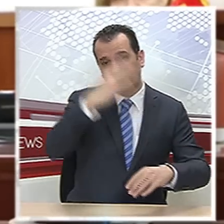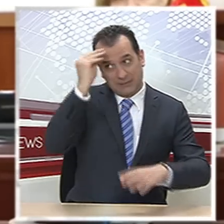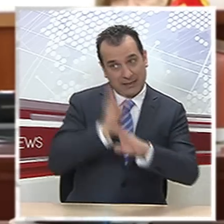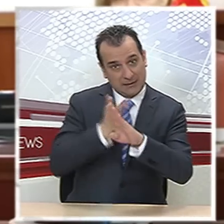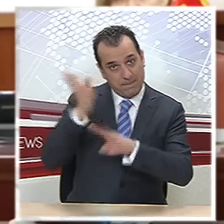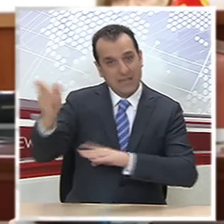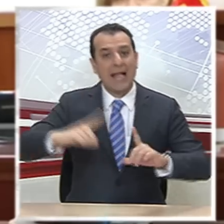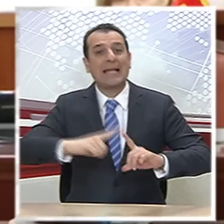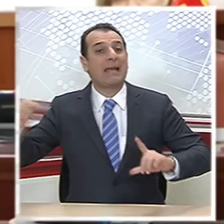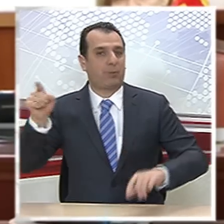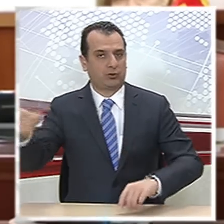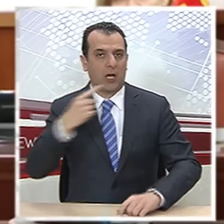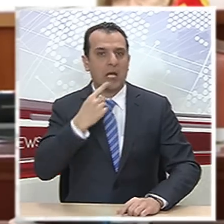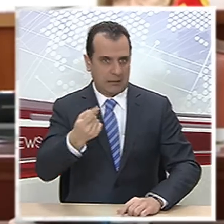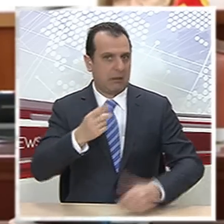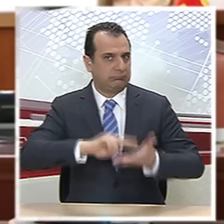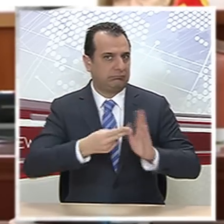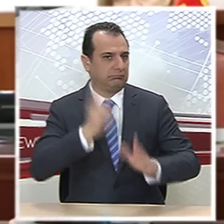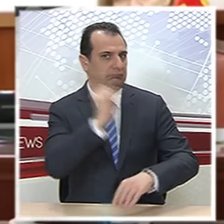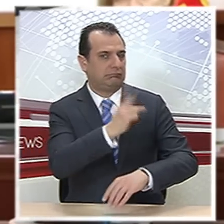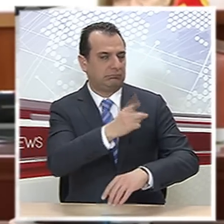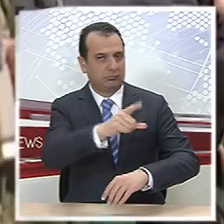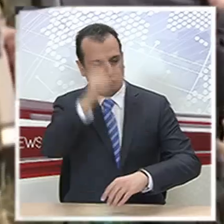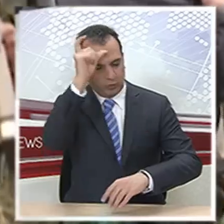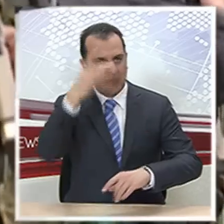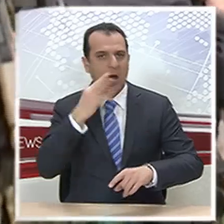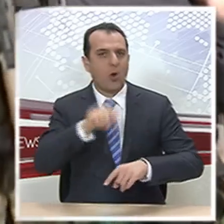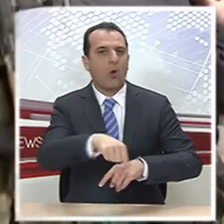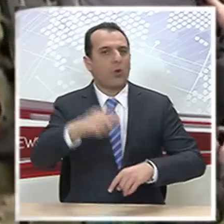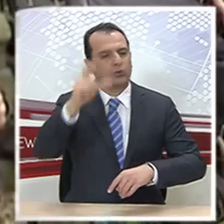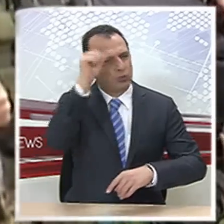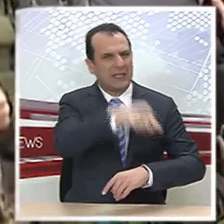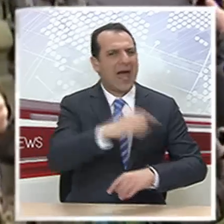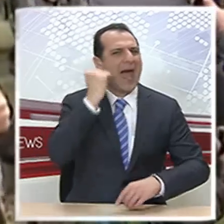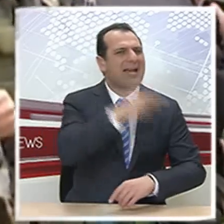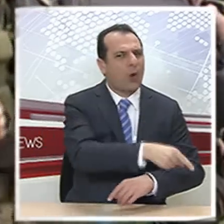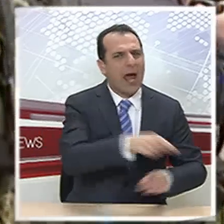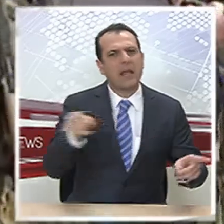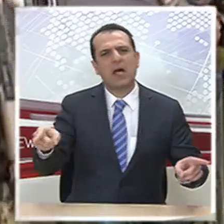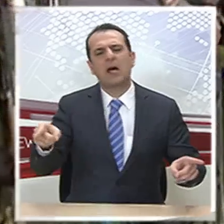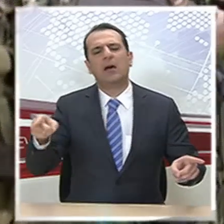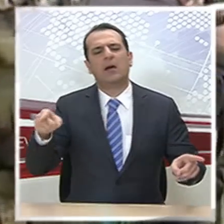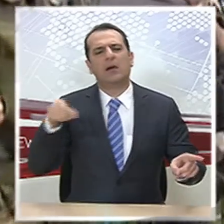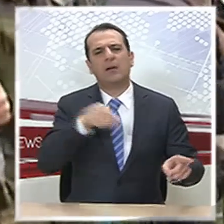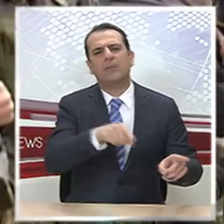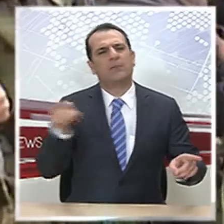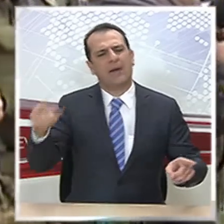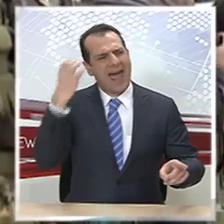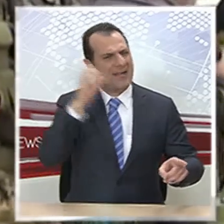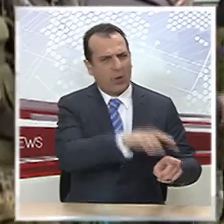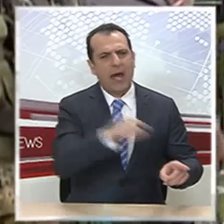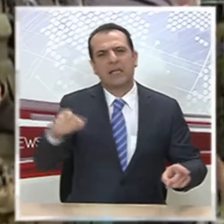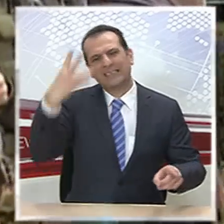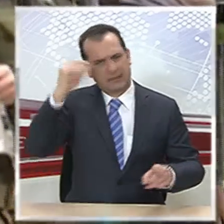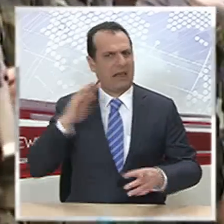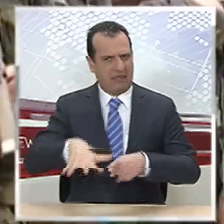έστειλε αυστηρό μήνυμα στην Τουρκία λίγες μέρες πριν τη συνάντησή του με τον Ερντογάν στην Κωνσταντινούπολη. Οι σχέσεις κάθε χώρας αλλά και της Ευρωπαϊκής Ένωσης